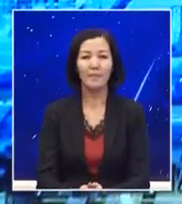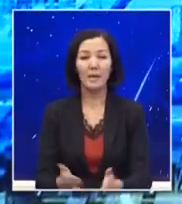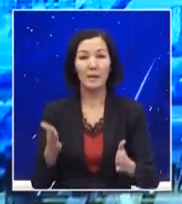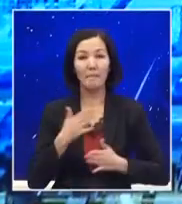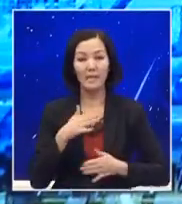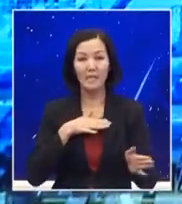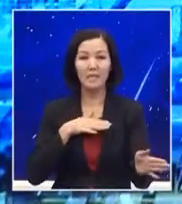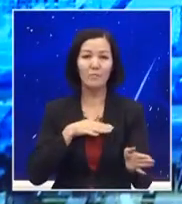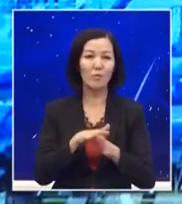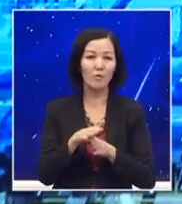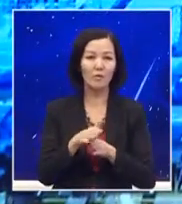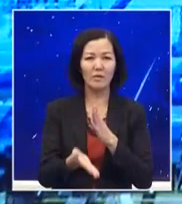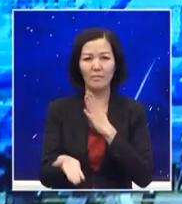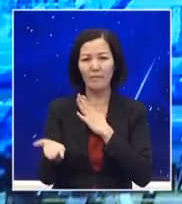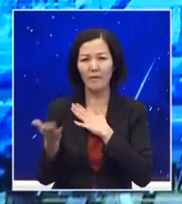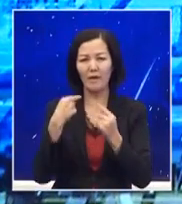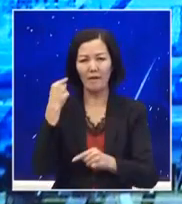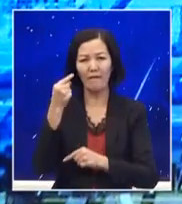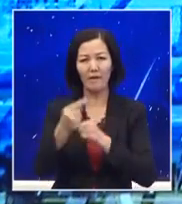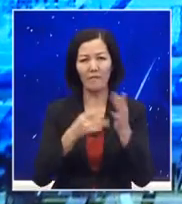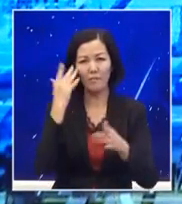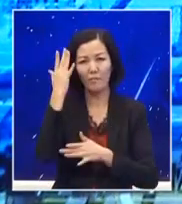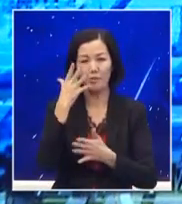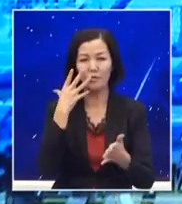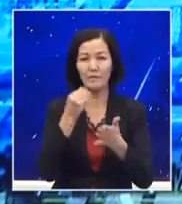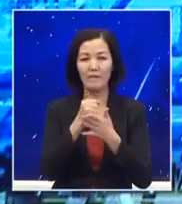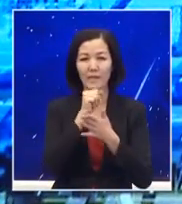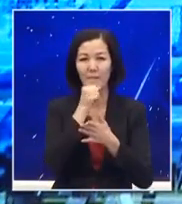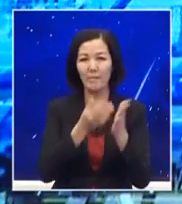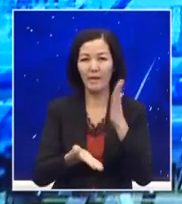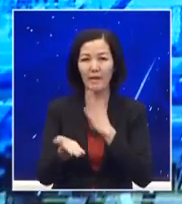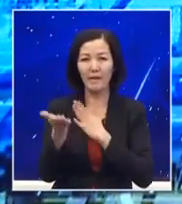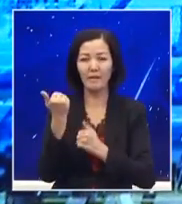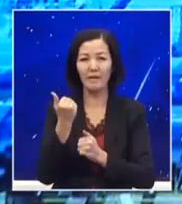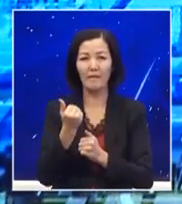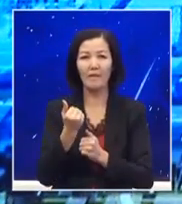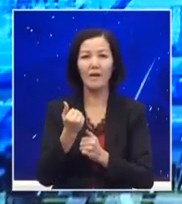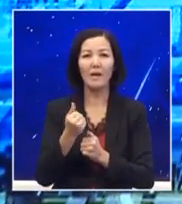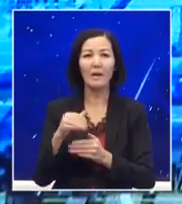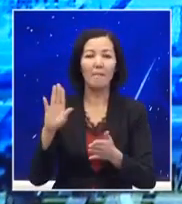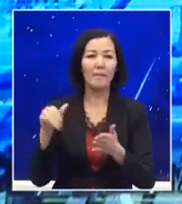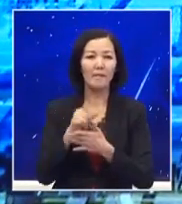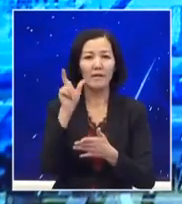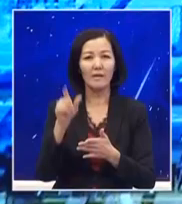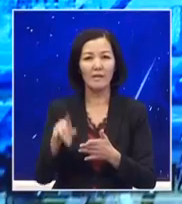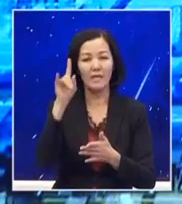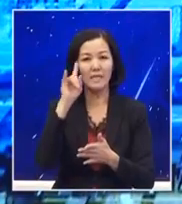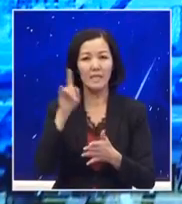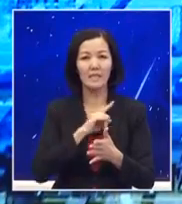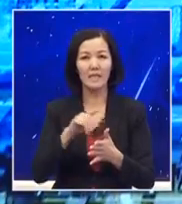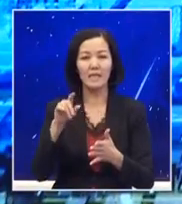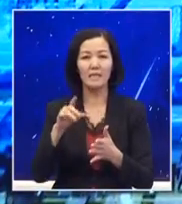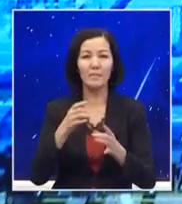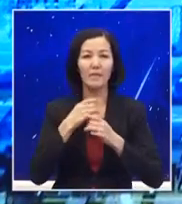Мы исполнили многовековую мечту своих предков. Лидер нации поздравил казахстанцев с наступающим Днем независимости